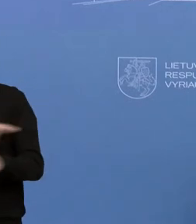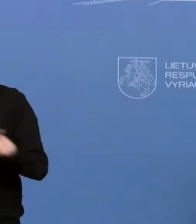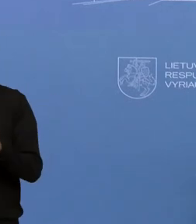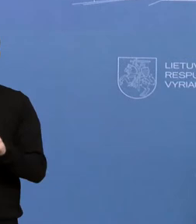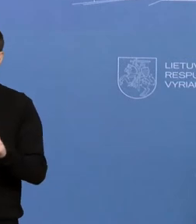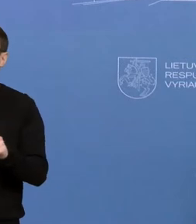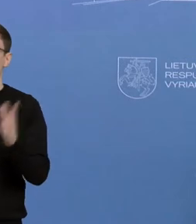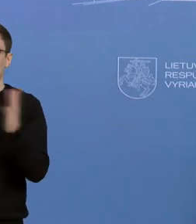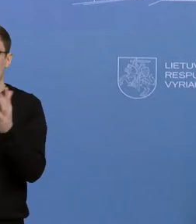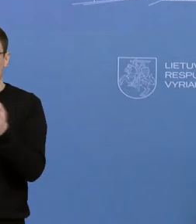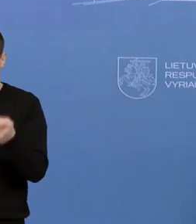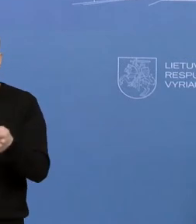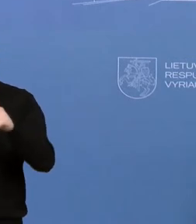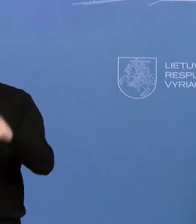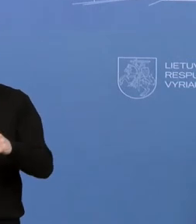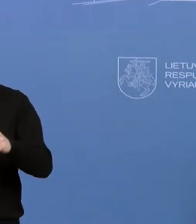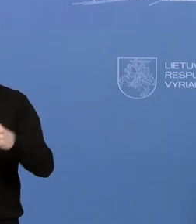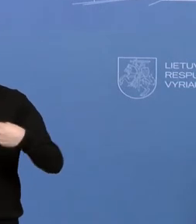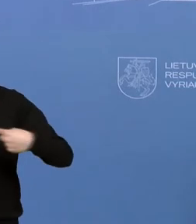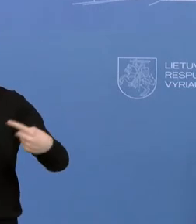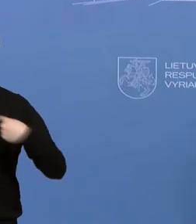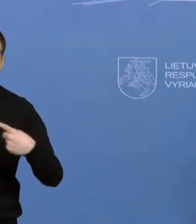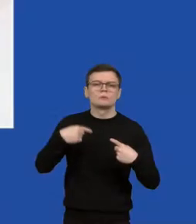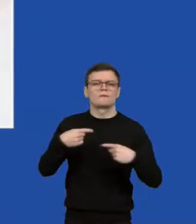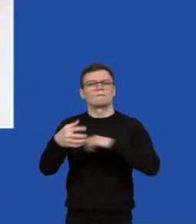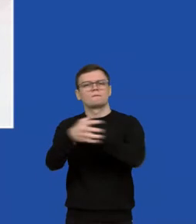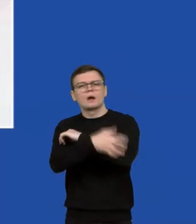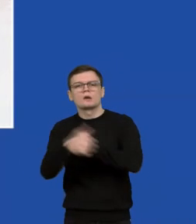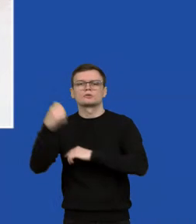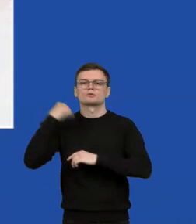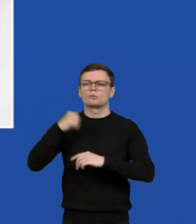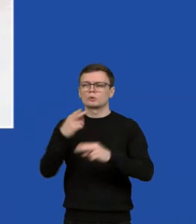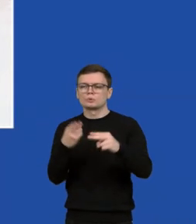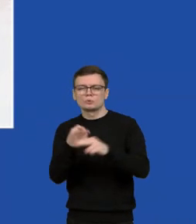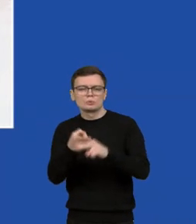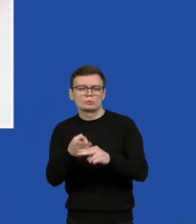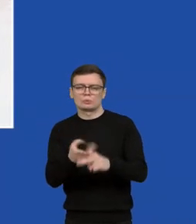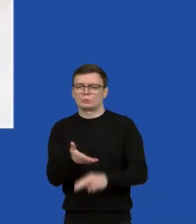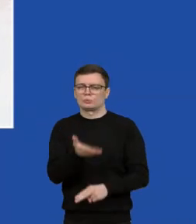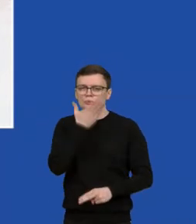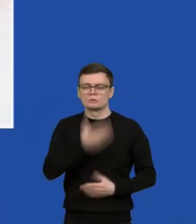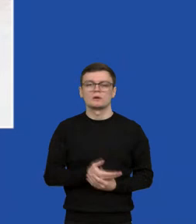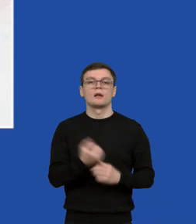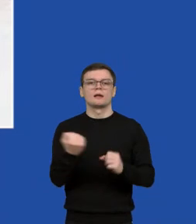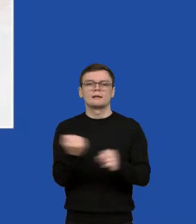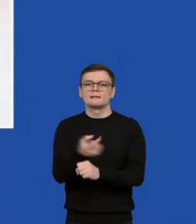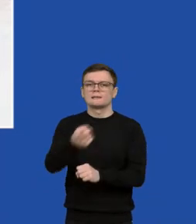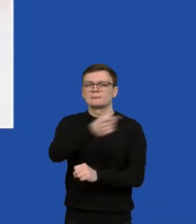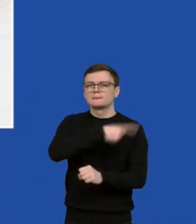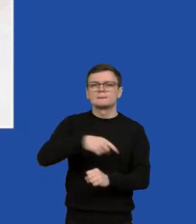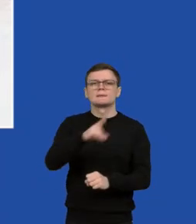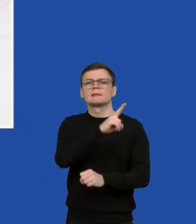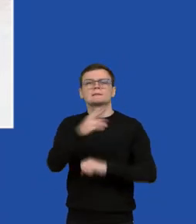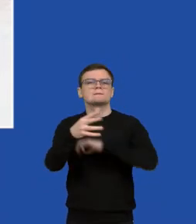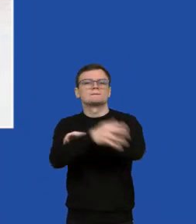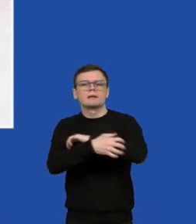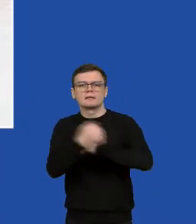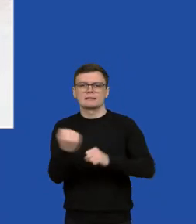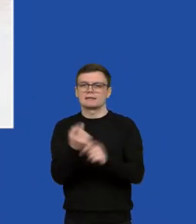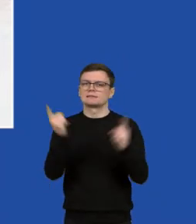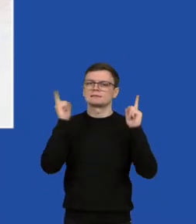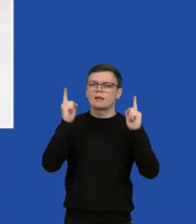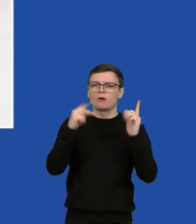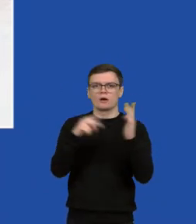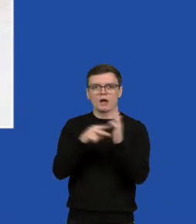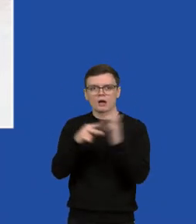augimas, jisai stipriai paveikia pačias pažeidžiamiausias visuomenės grupės, todėl turime būtent jas apsaugoti nuo kainų kilimo poveikio